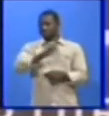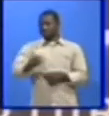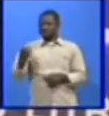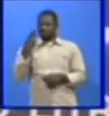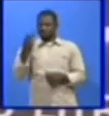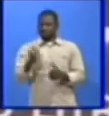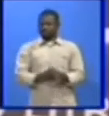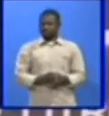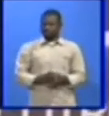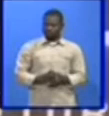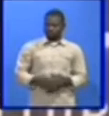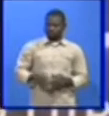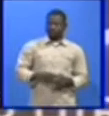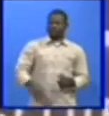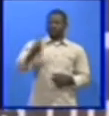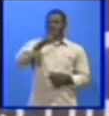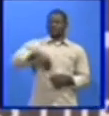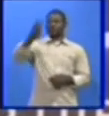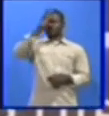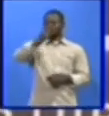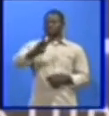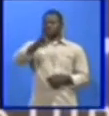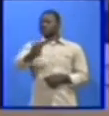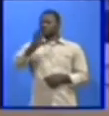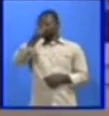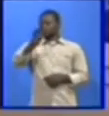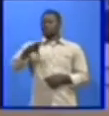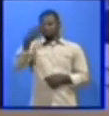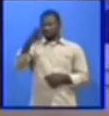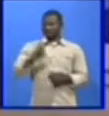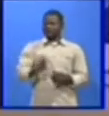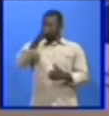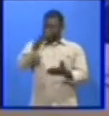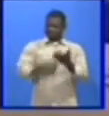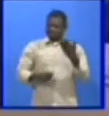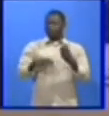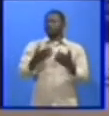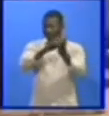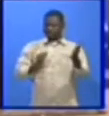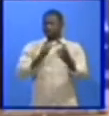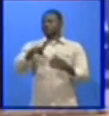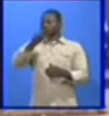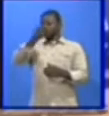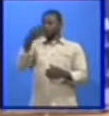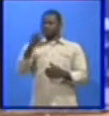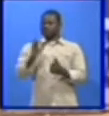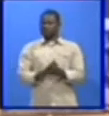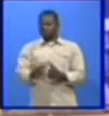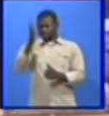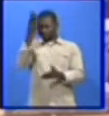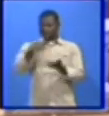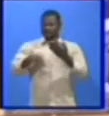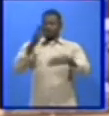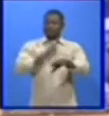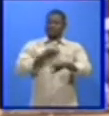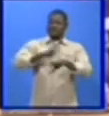677 francs CFA, c'est le prix du litre du carburant avant la réduction de 20 francs CFA. Quelques heures après l'annonce,